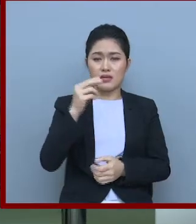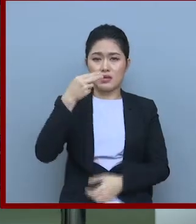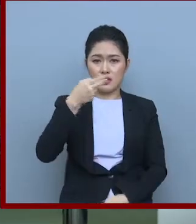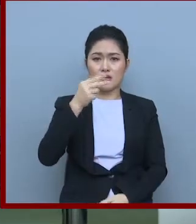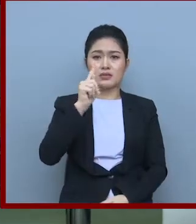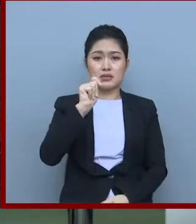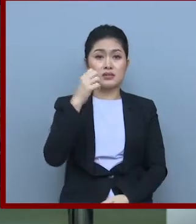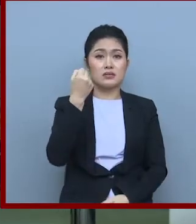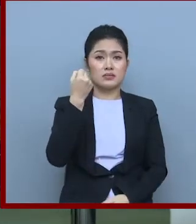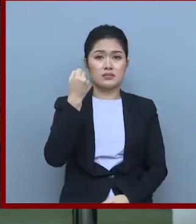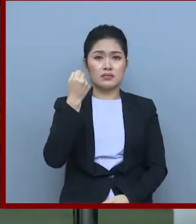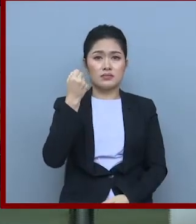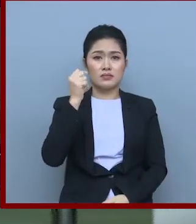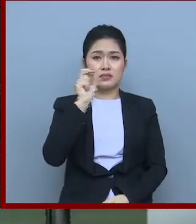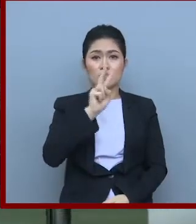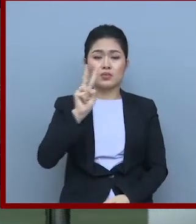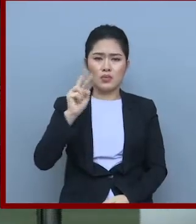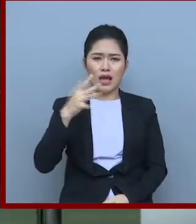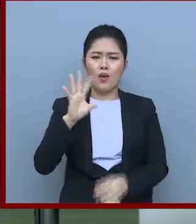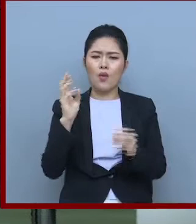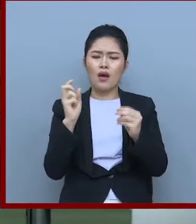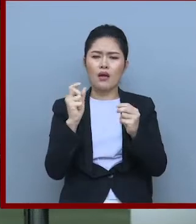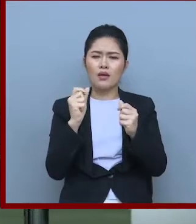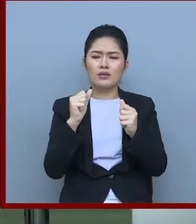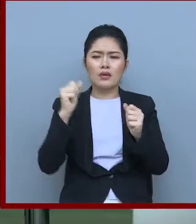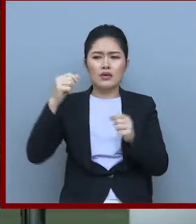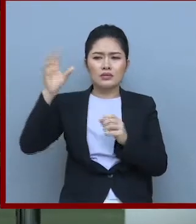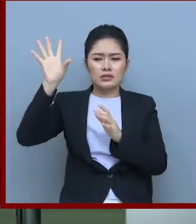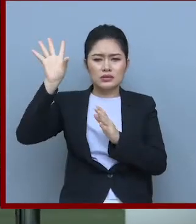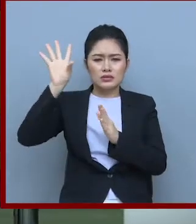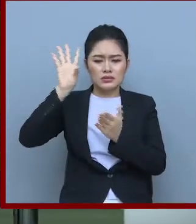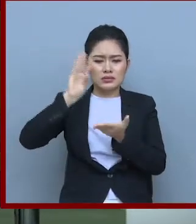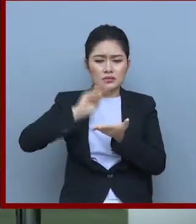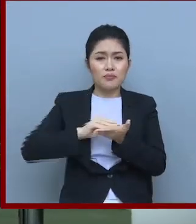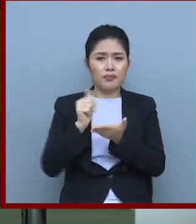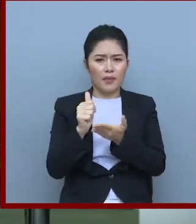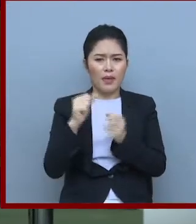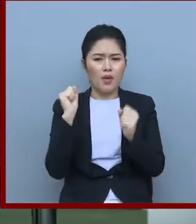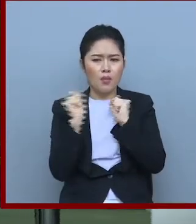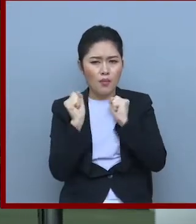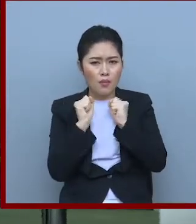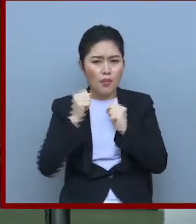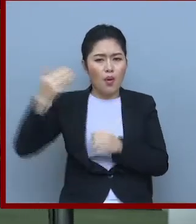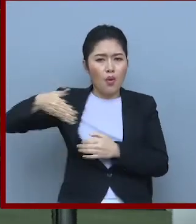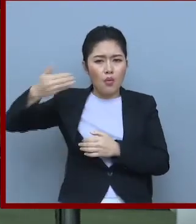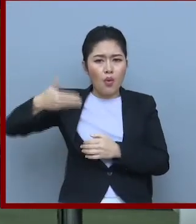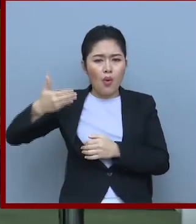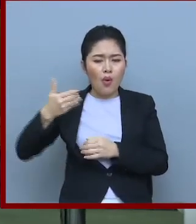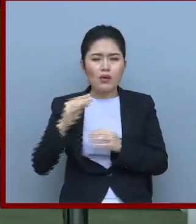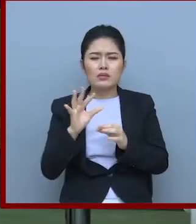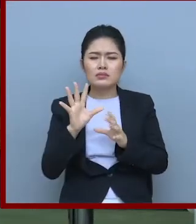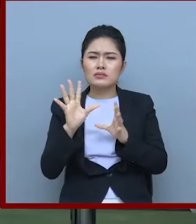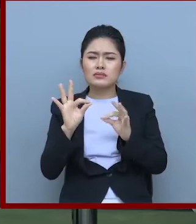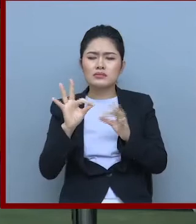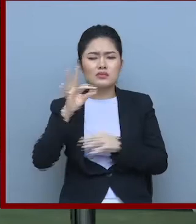ะครับแล้วก็ความชื้นสัมพัทธ์เนี่ยความชื้นในอากาศเนี่ยมาเป็นค่าได้ไหมนะครับเหมือนกับ Arduino ที่เราเคยทำมาไหมนะครับ แล้ว